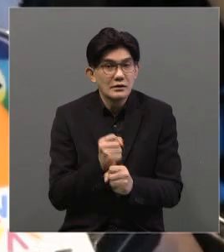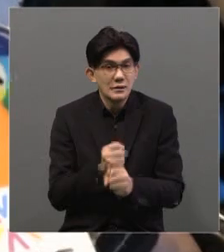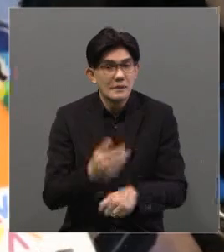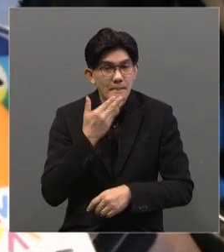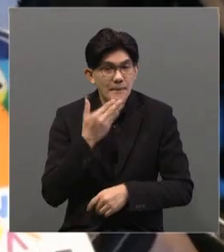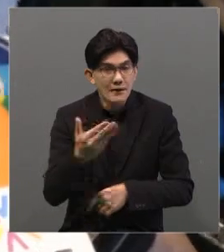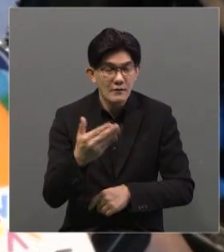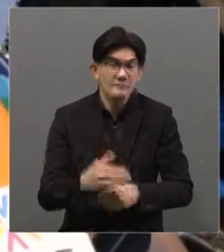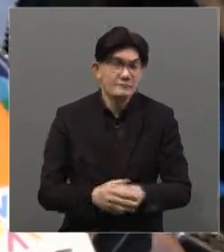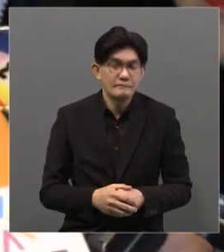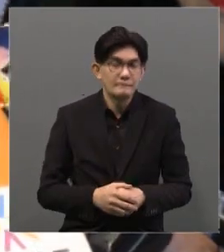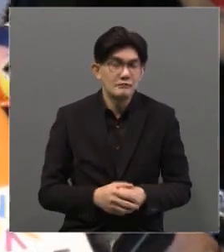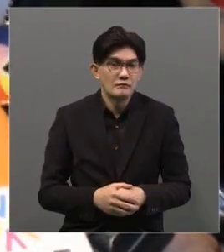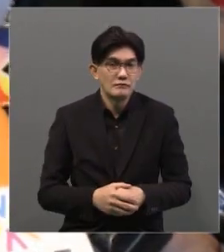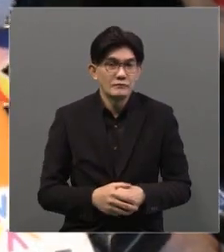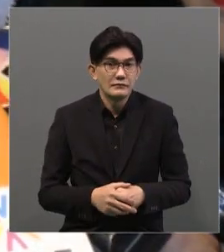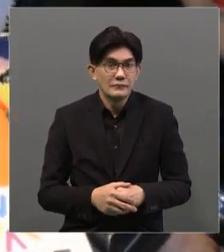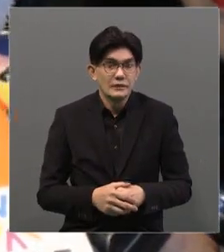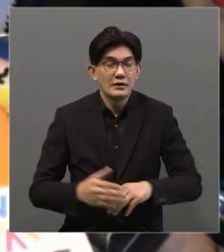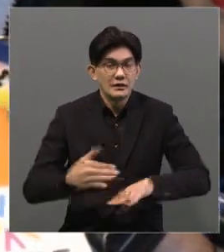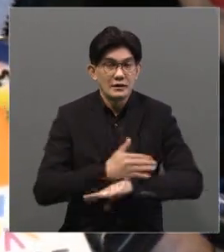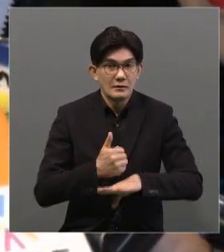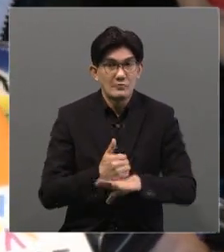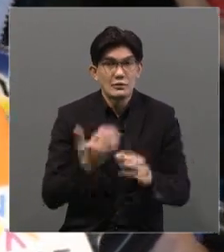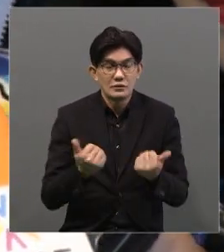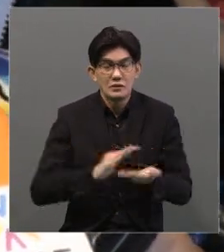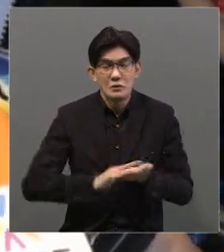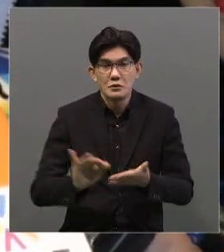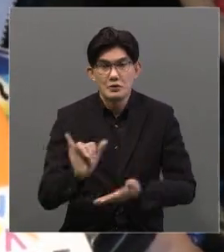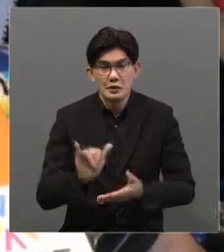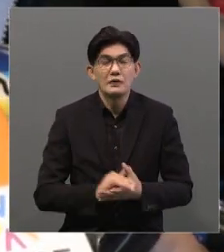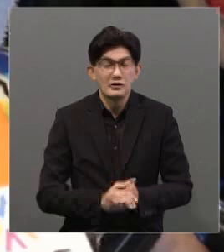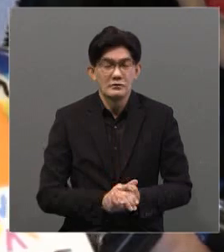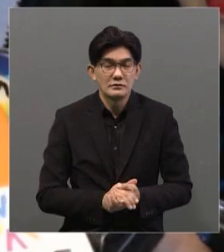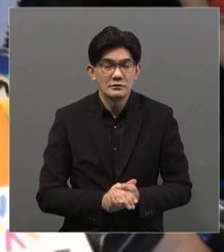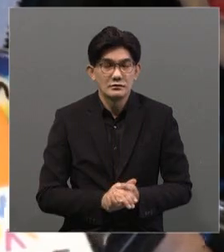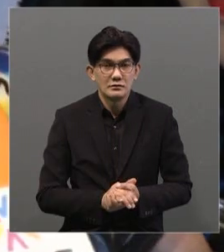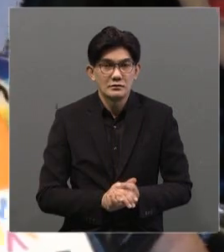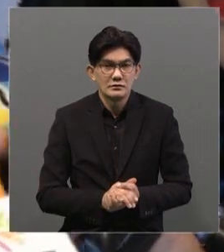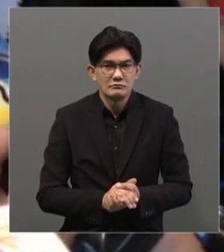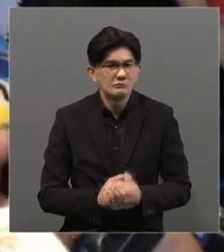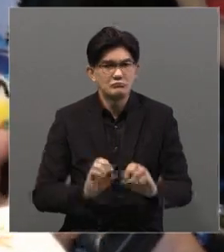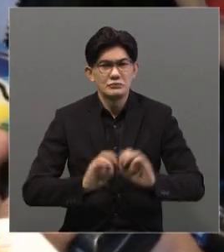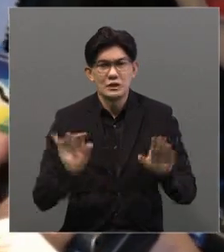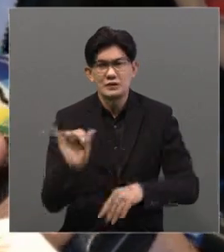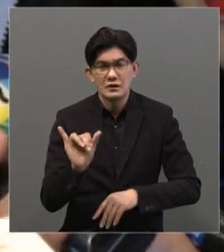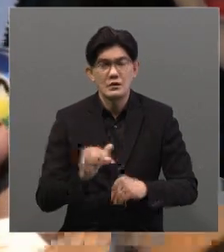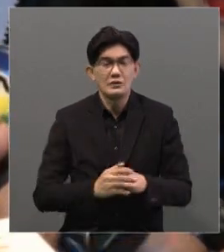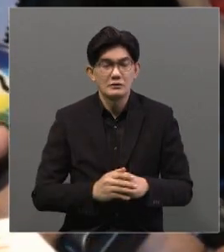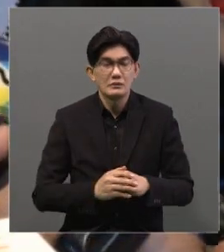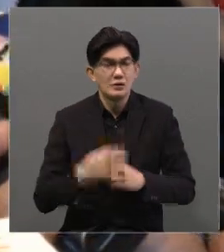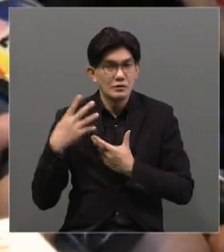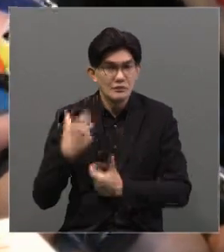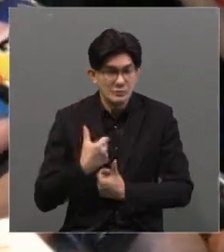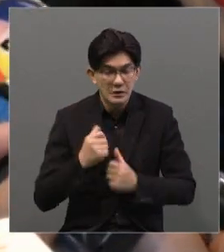าตลอดอยู่แล้วสถานการณ์การเมืองเนี่ยมันยังไม่นิ่งนะครับและยังไม่มีอะไรชัดเจนเพราะฉะนั้นประชาธิปัต